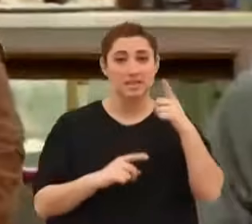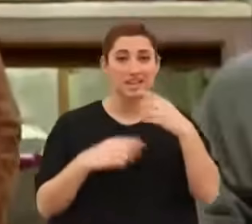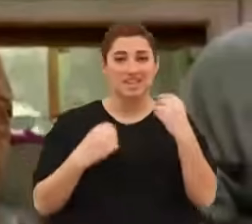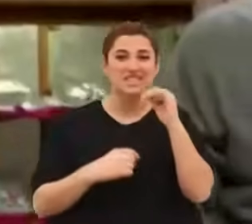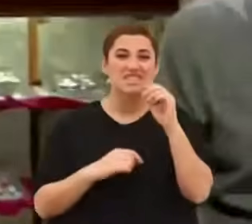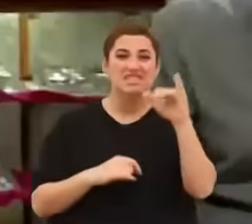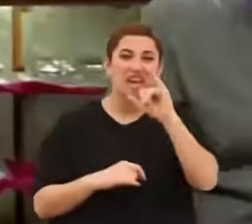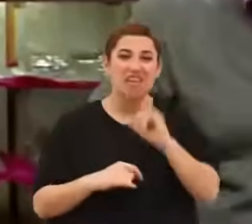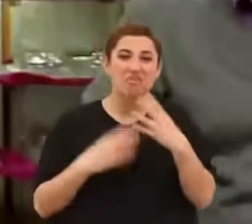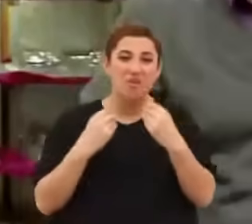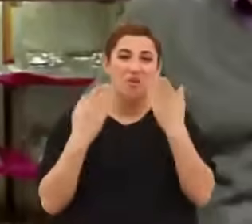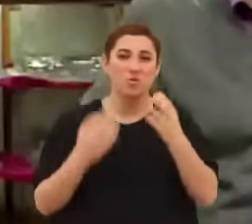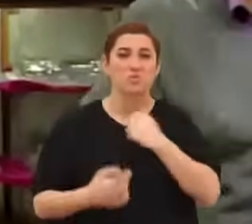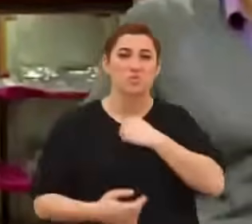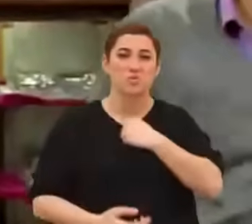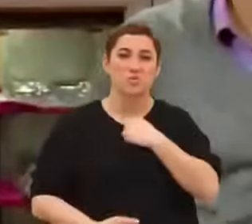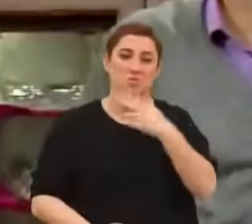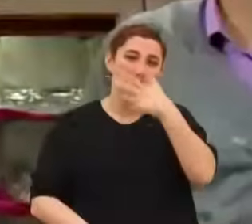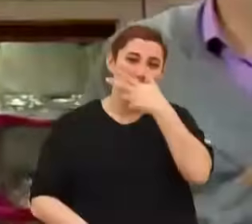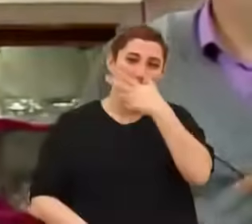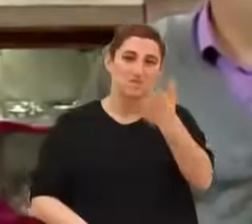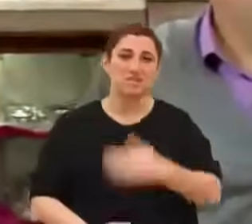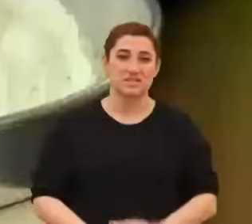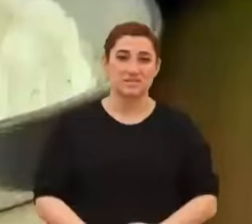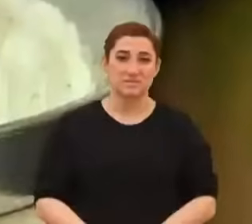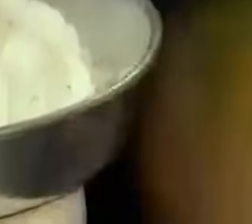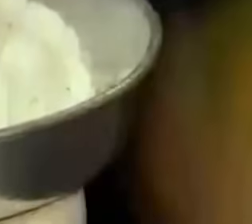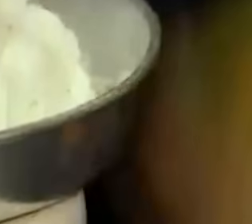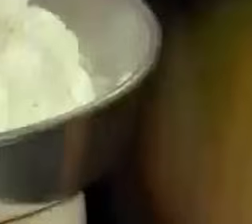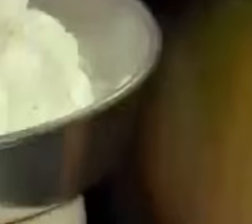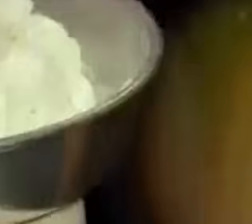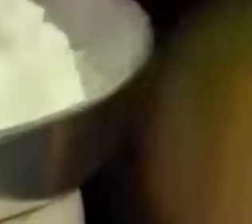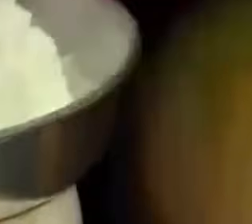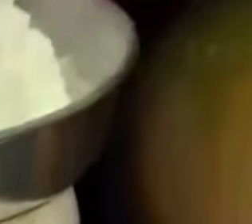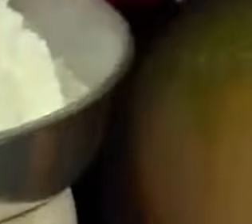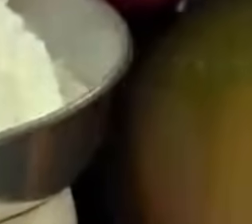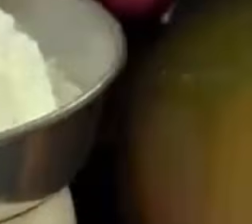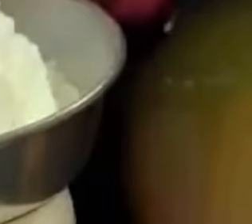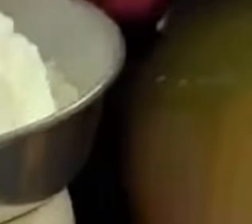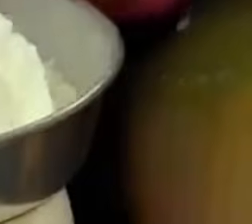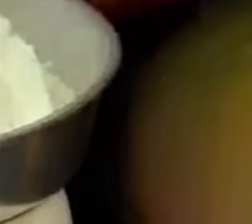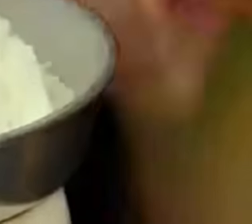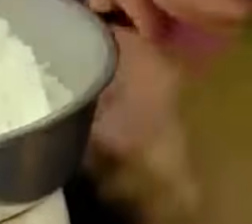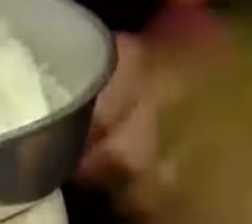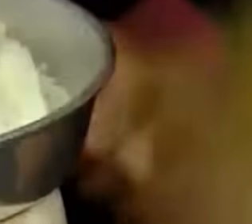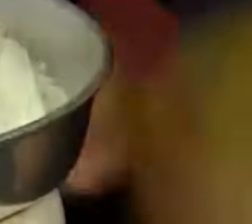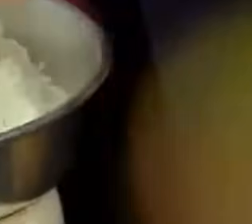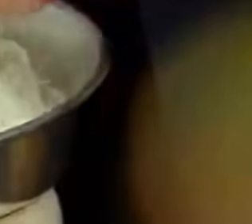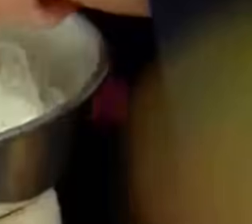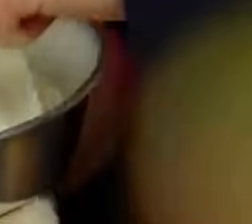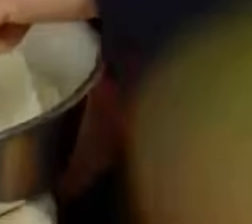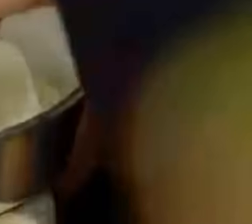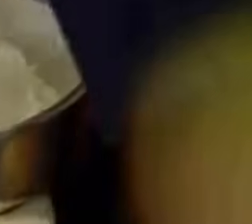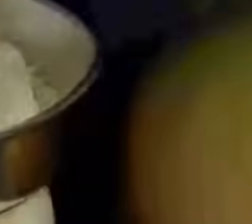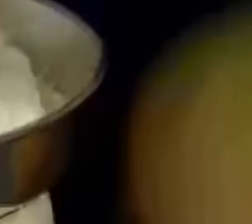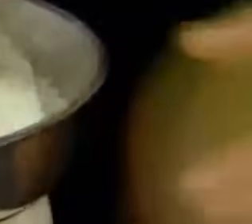iyice süzüldün bak. Zayıfladın. Üzüntüden, kederden. Niye anlatıyorsun? Girişi Bekir yaptı. Rıza ile Niyazi de birer kanat kopardılar